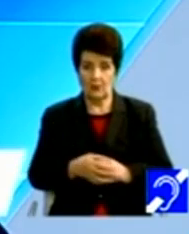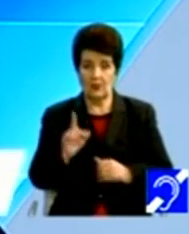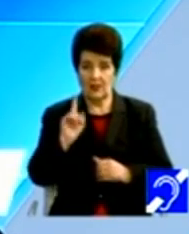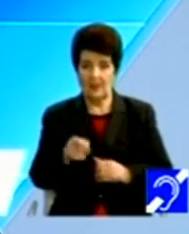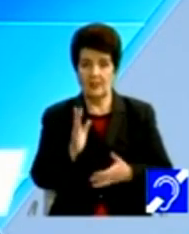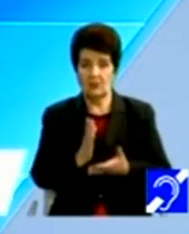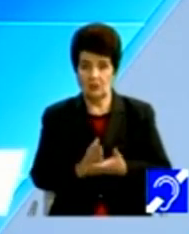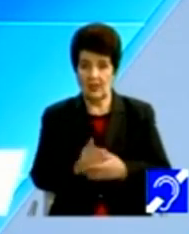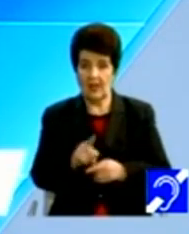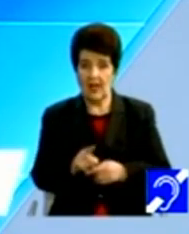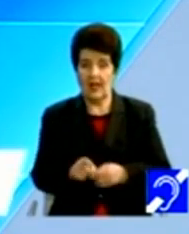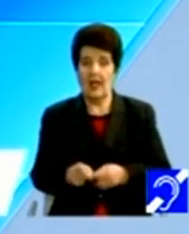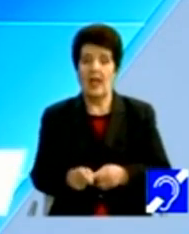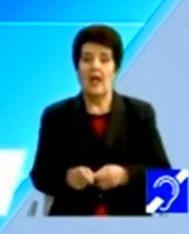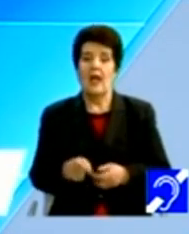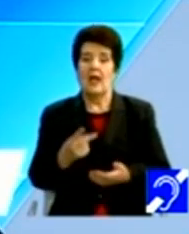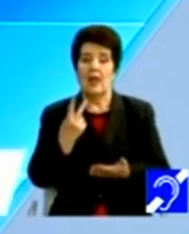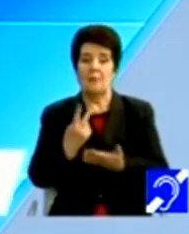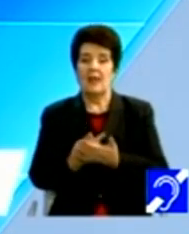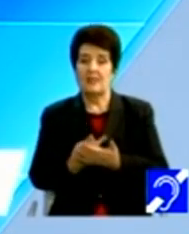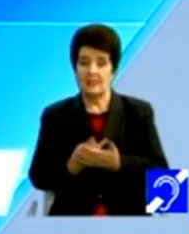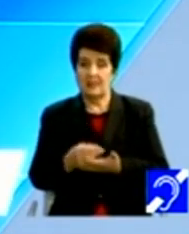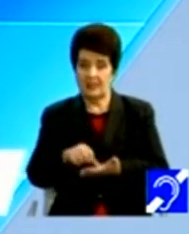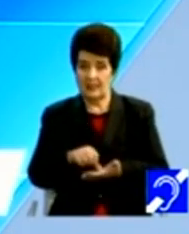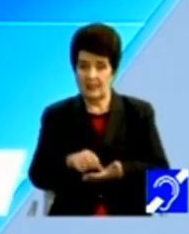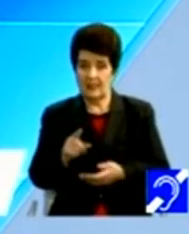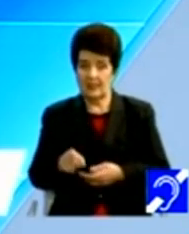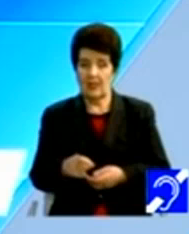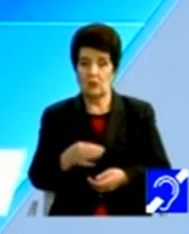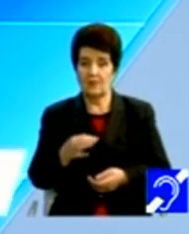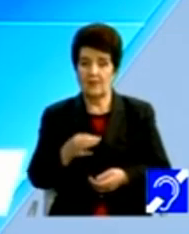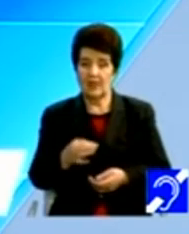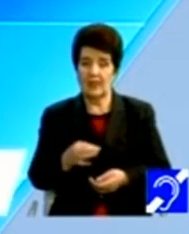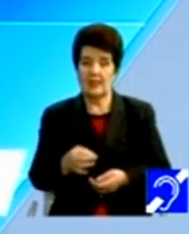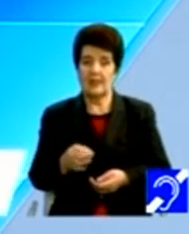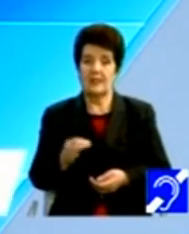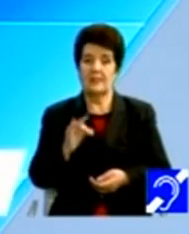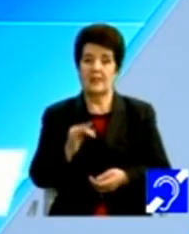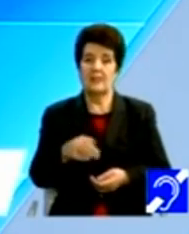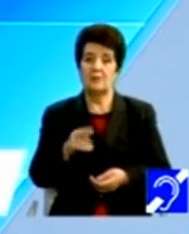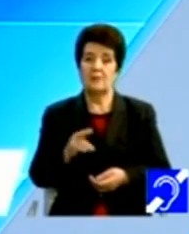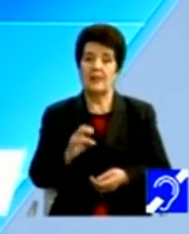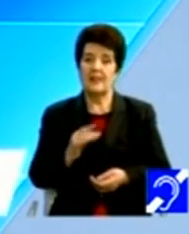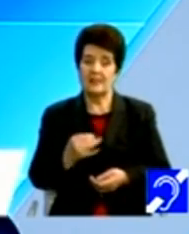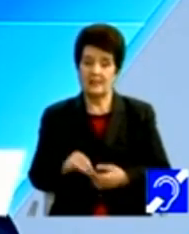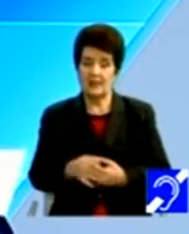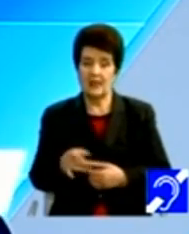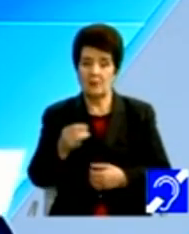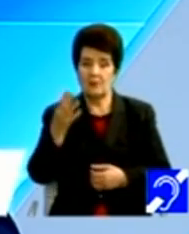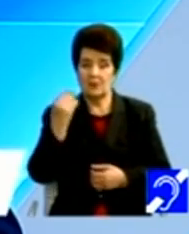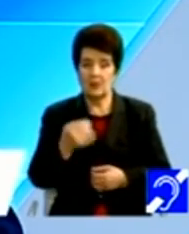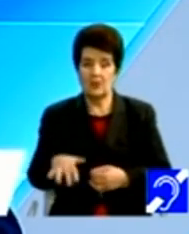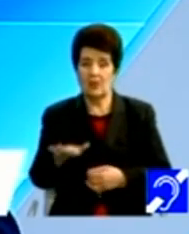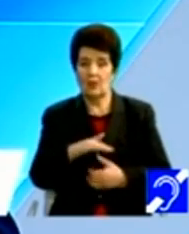care reprezintă cetățenii Republicii Moldova, garantul suveranității, independenței și integrității teritoriale a Republicii